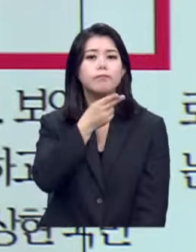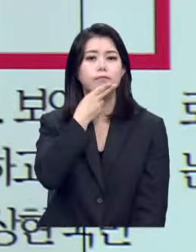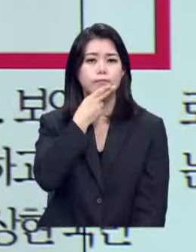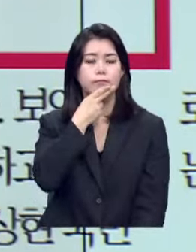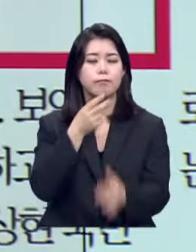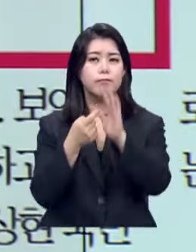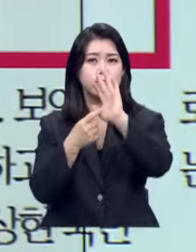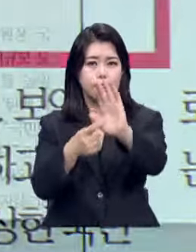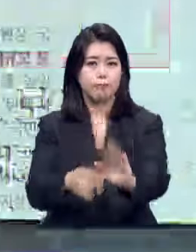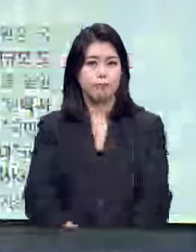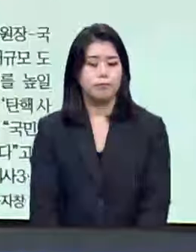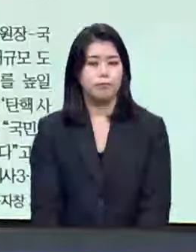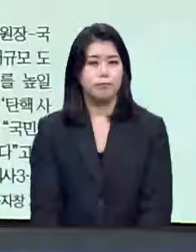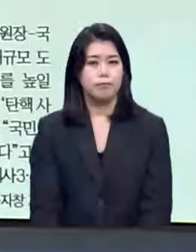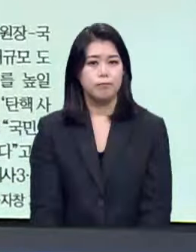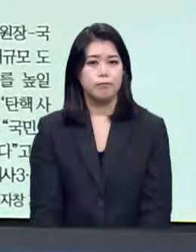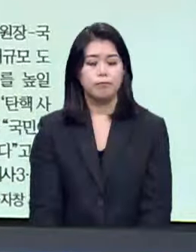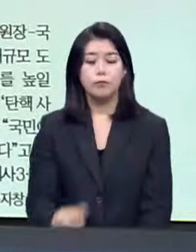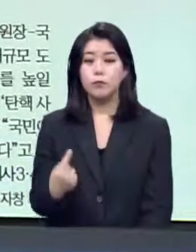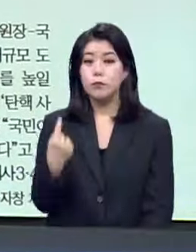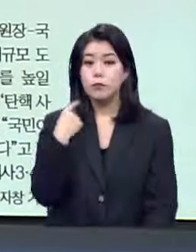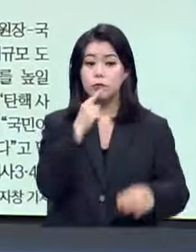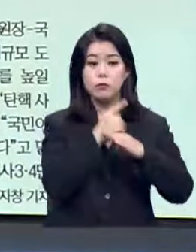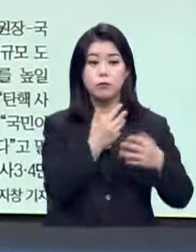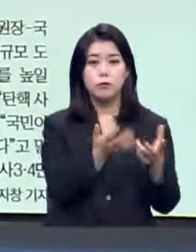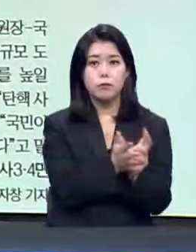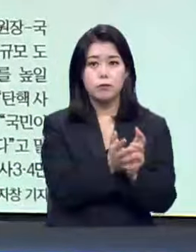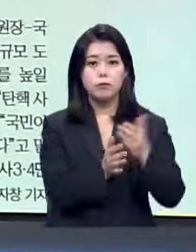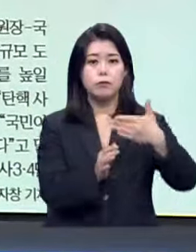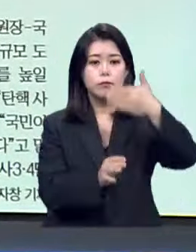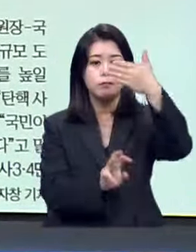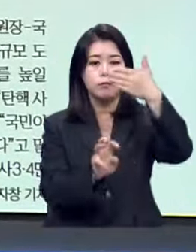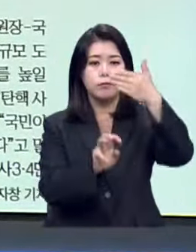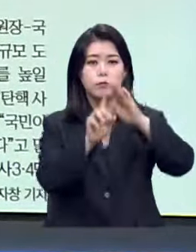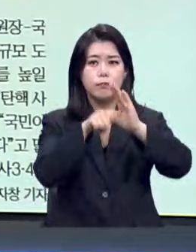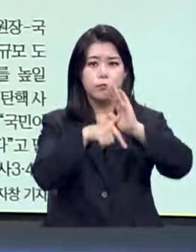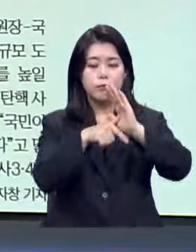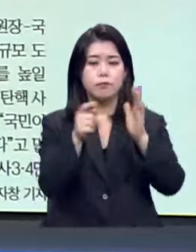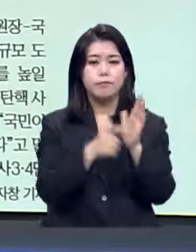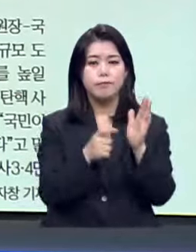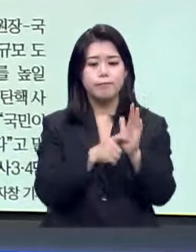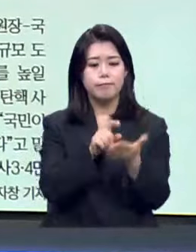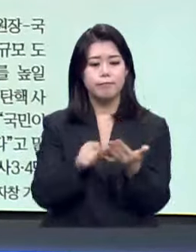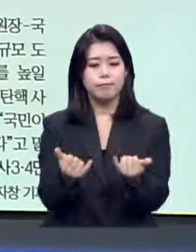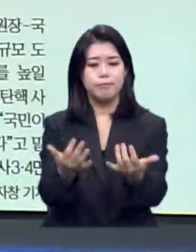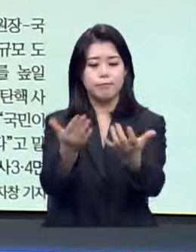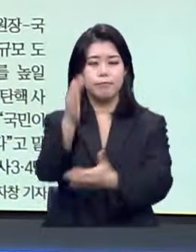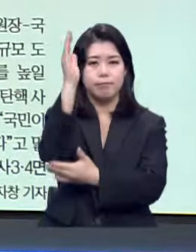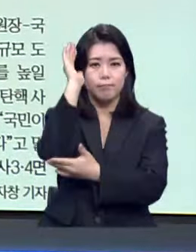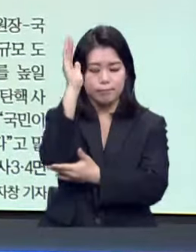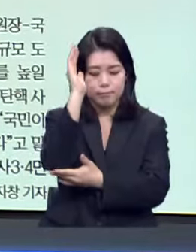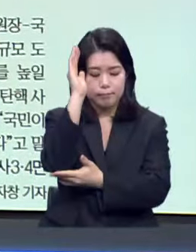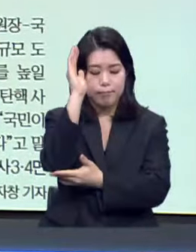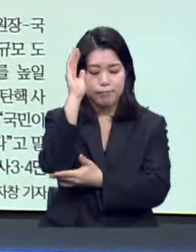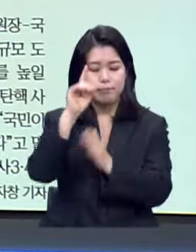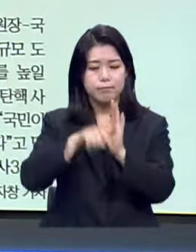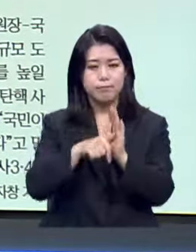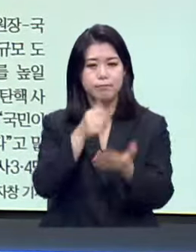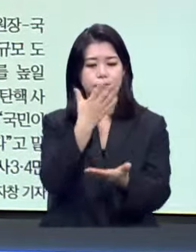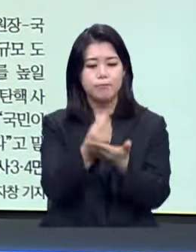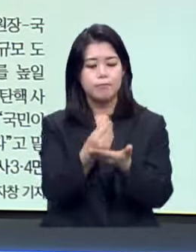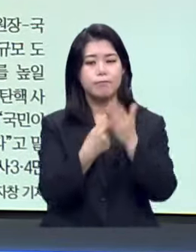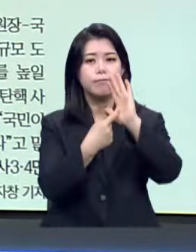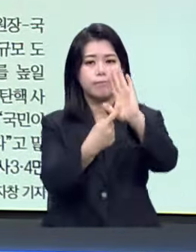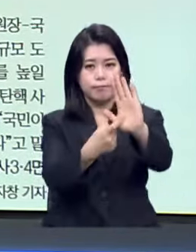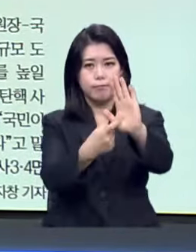입장을 밝혔습니다 어제 민주당이 오전 9시 30분에는 열고이 녹취를 공개를